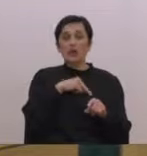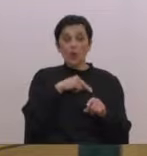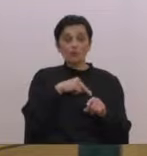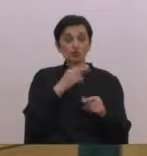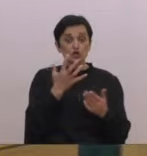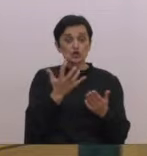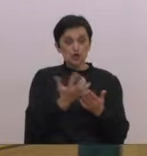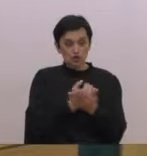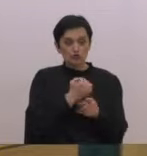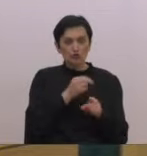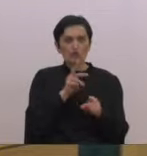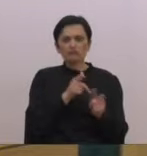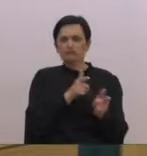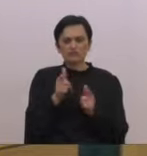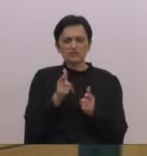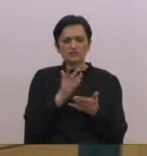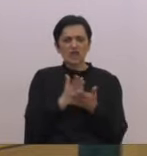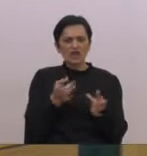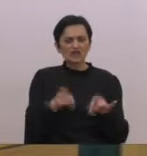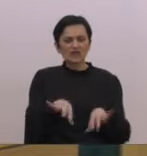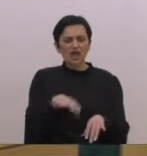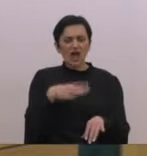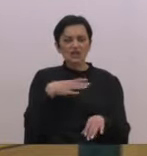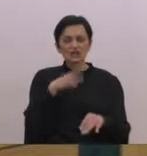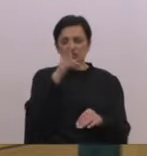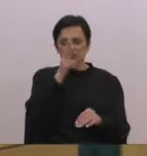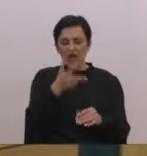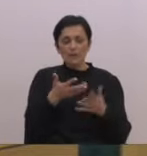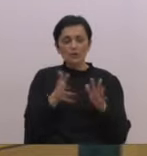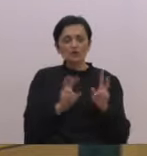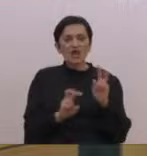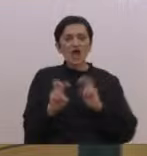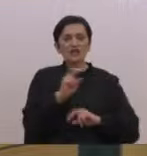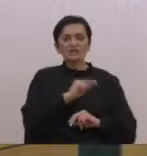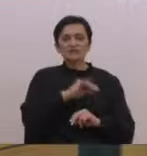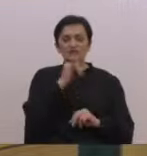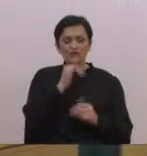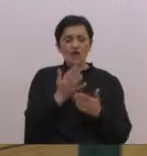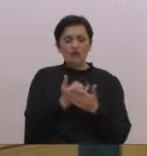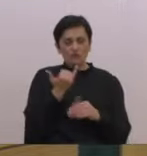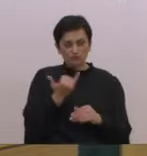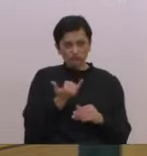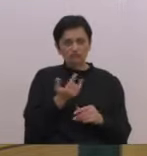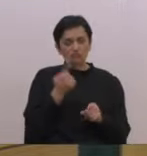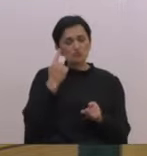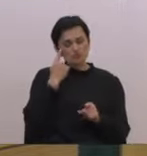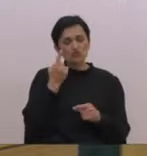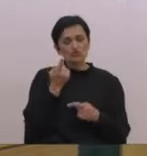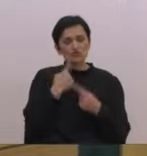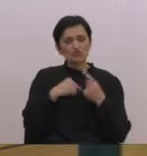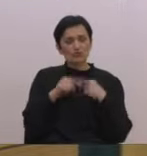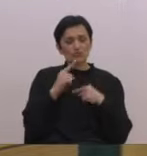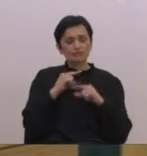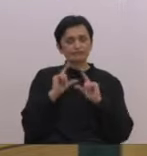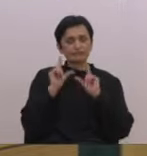იპოვოს, მზად არის დარჩეს საქართველოში, სამ თვეზე მეტია ეძებს სამსახურს, ვერ იპოვა და ეხა ფიქრობს, რომ ისევ წავიდეს